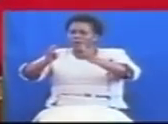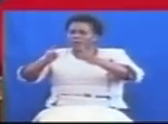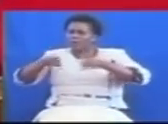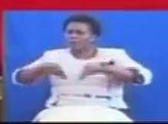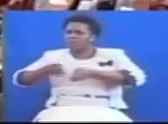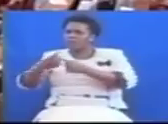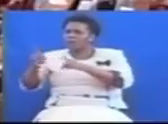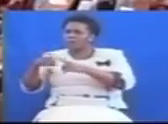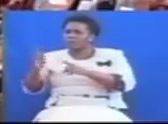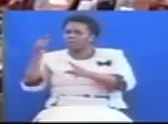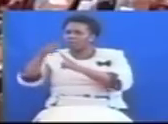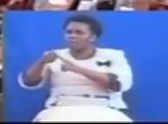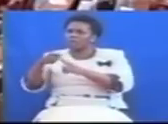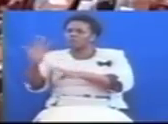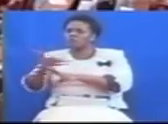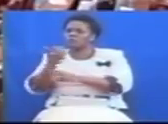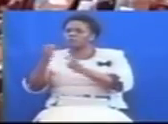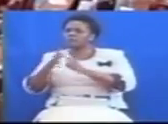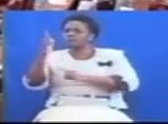Spika.